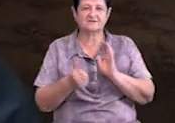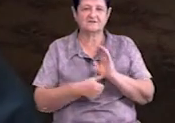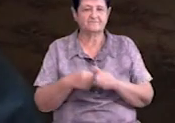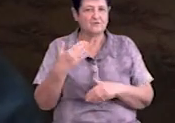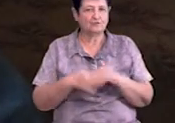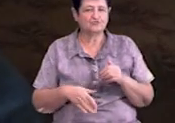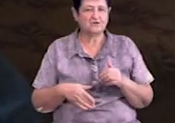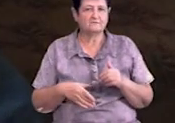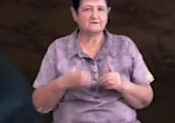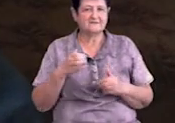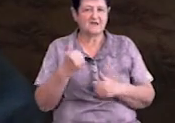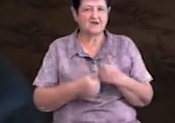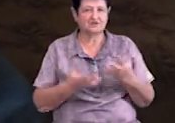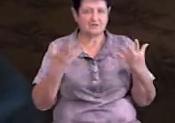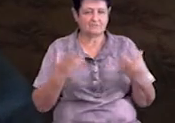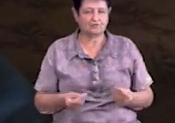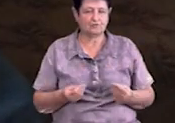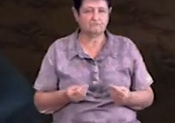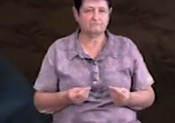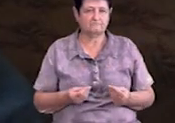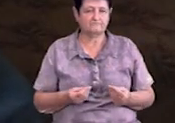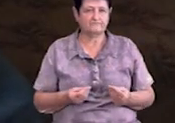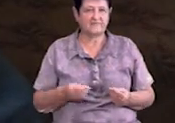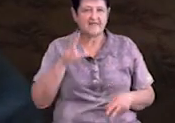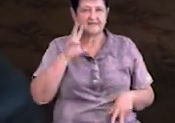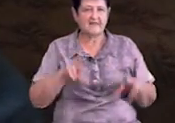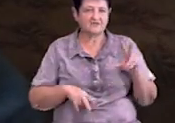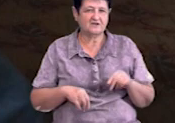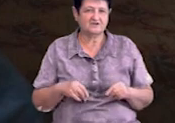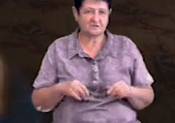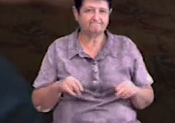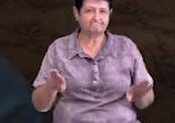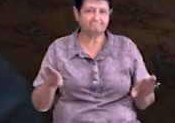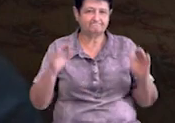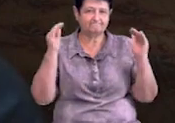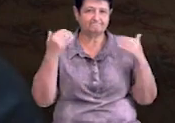кожним днем, якщо чесно, надіжда чого-то гасне.